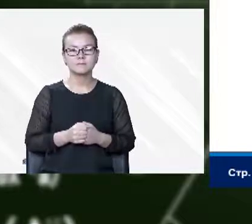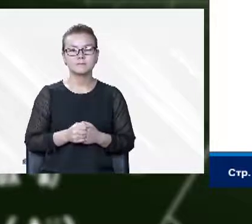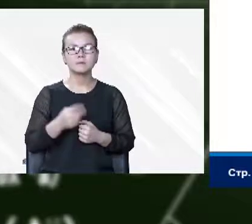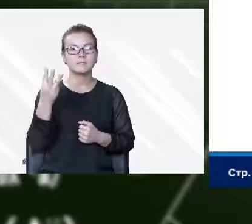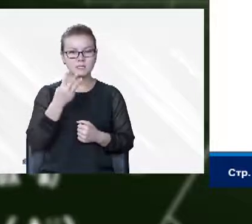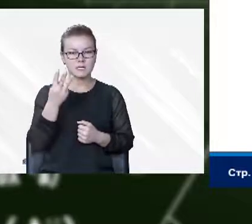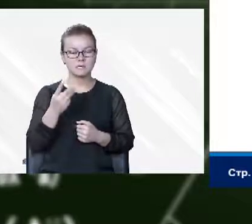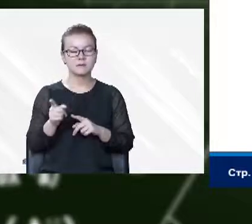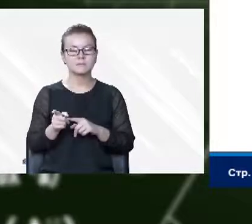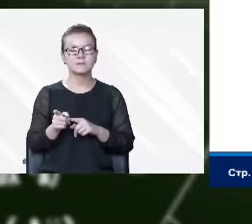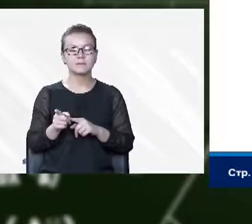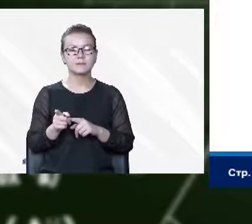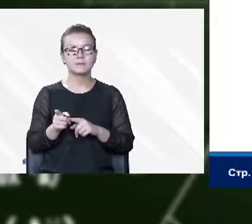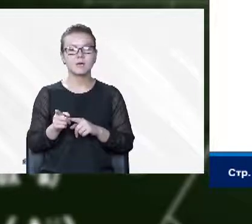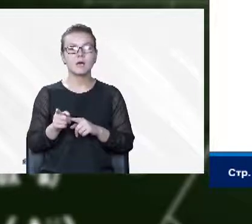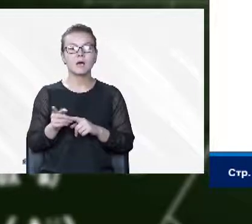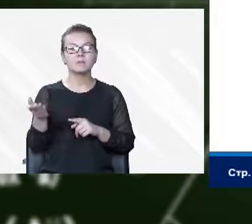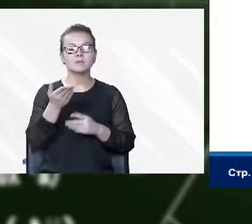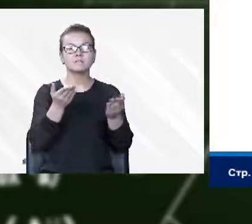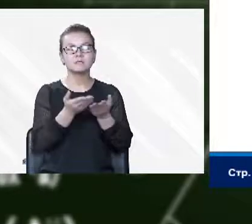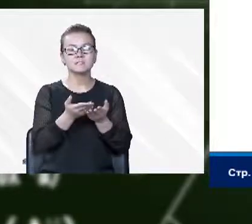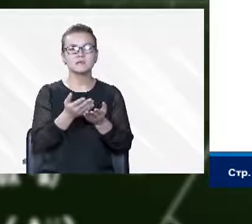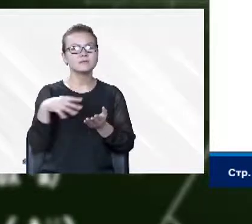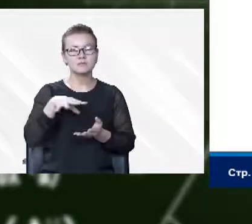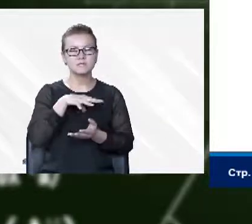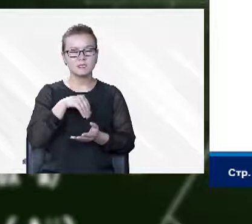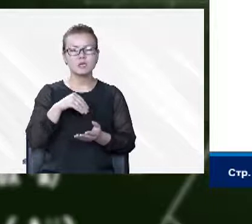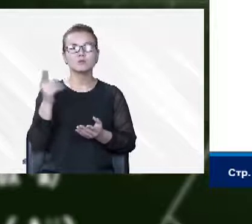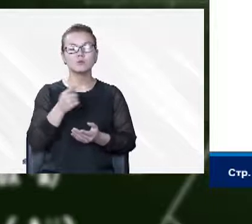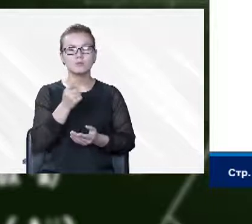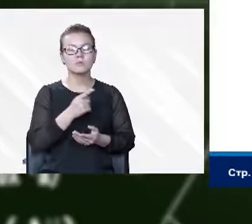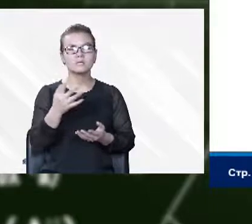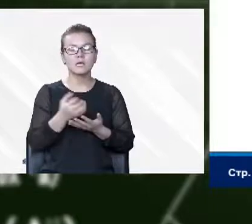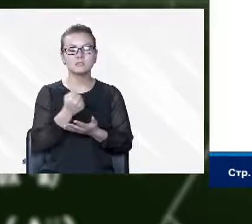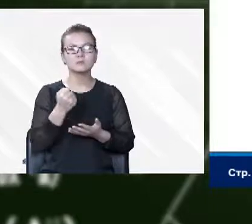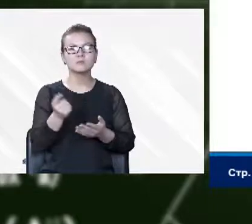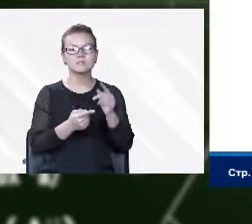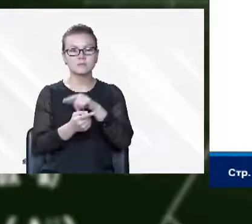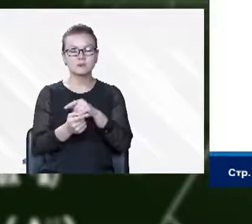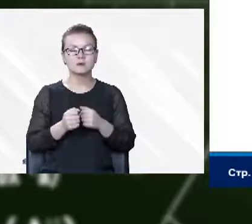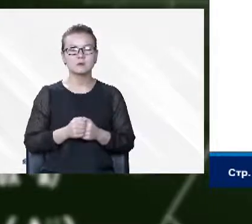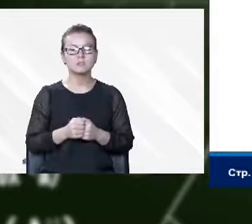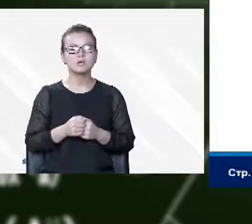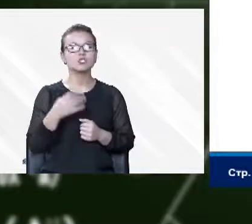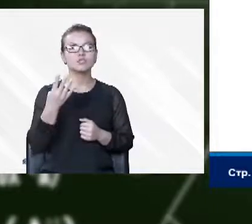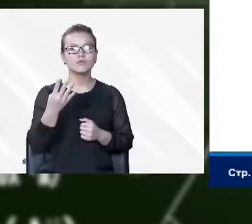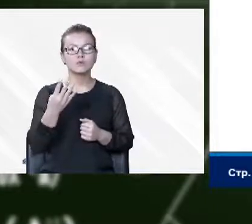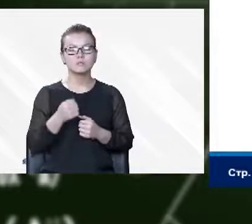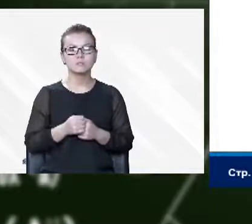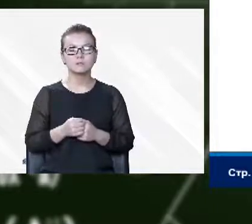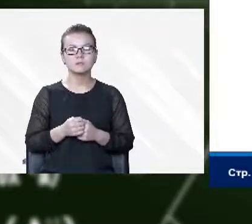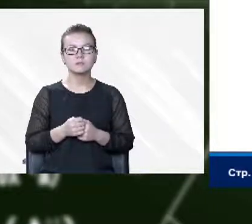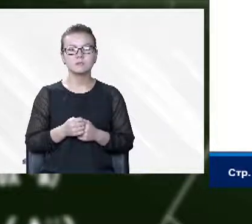Шаг третий. Привести все дроби к найденному знаменателю. Шаг